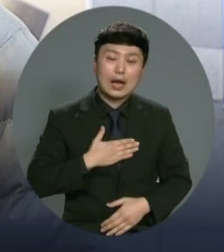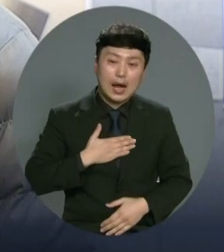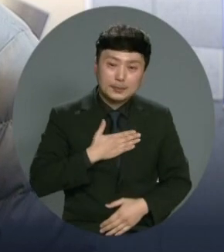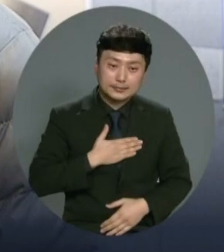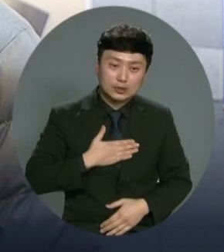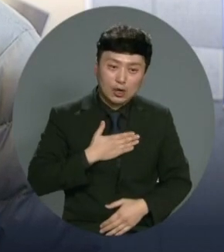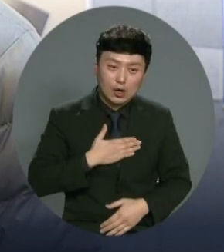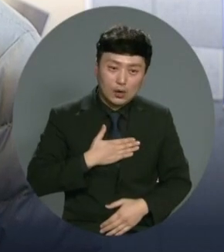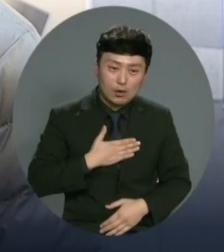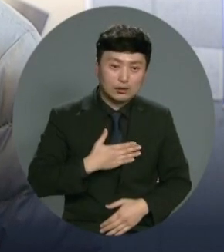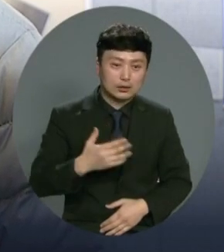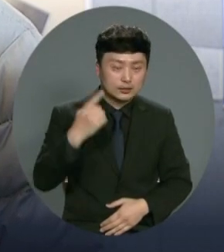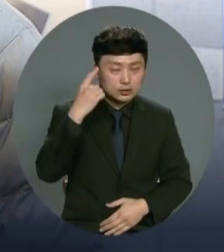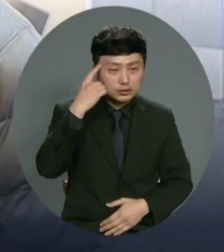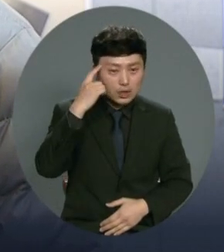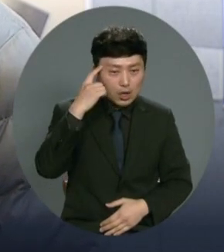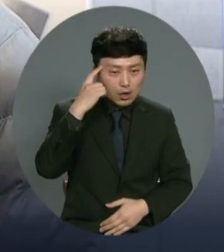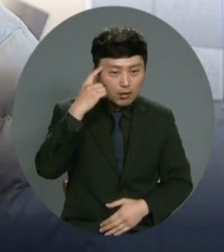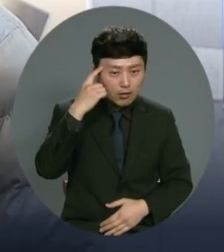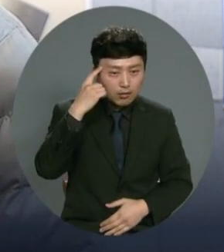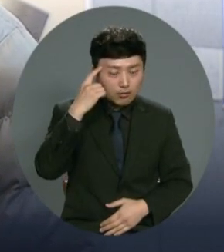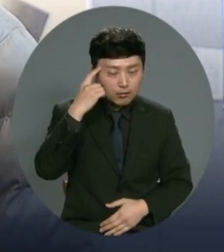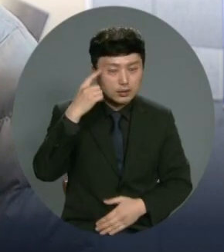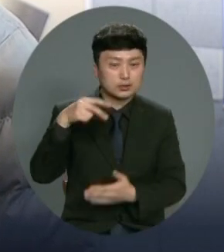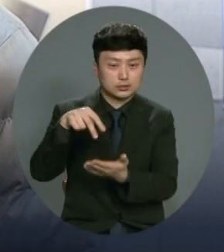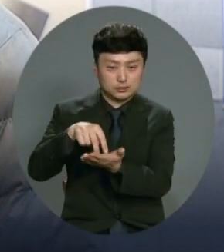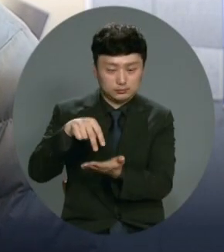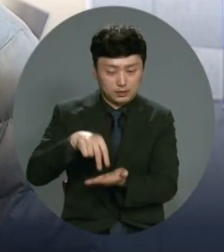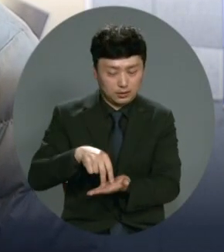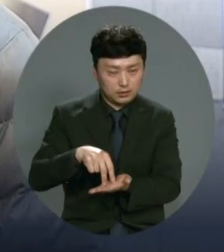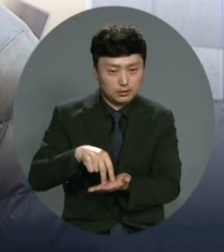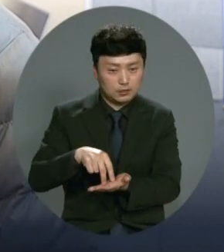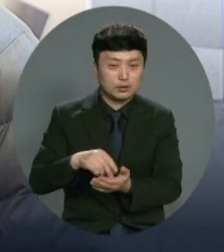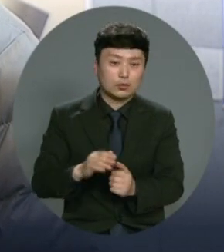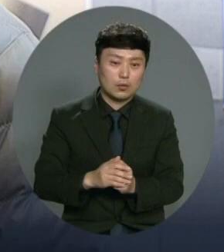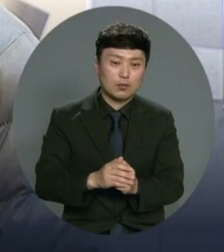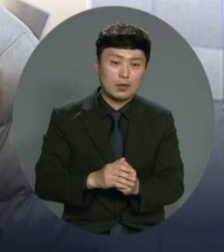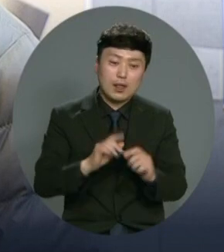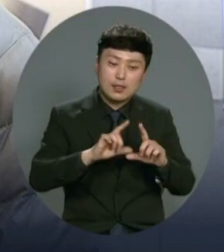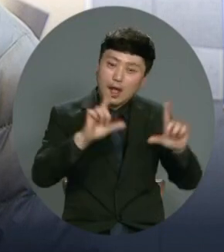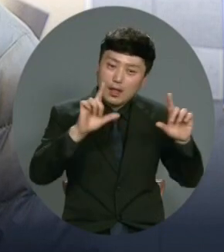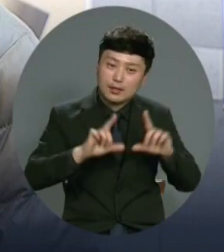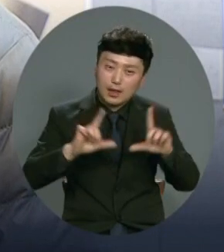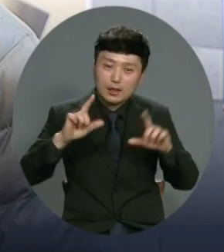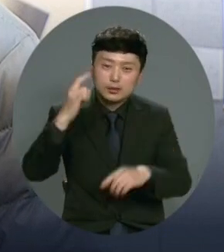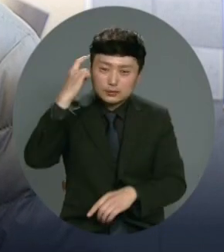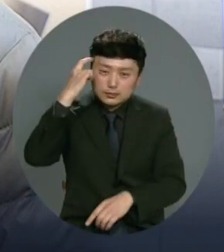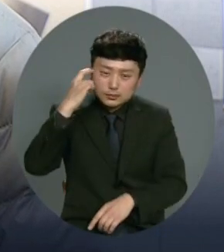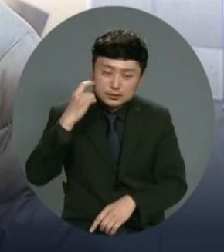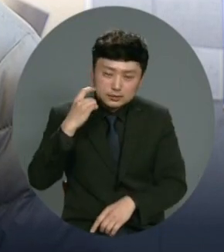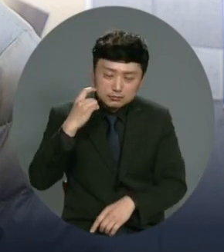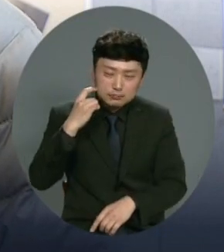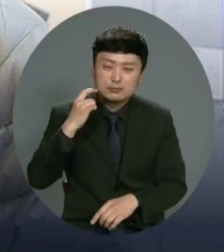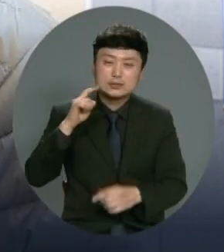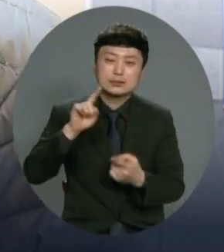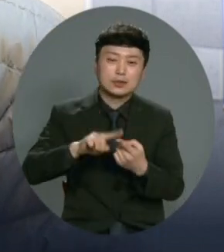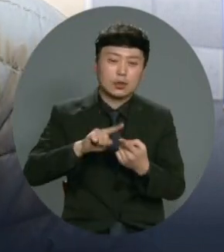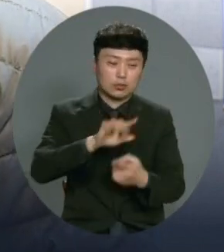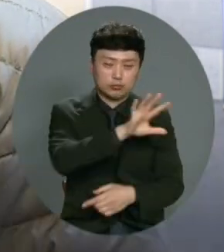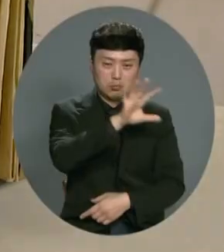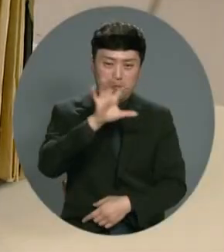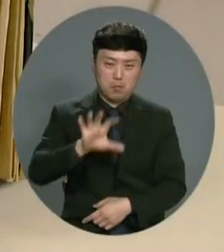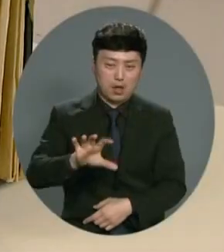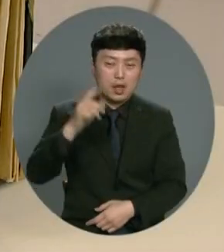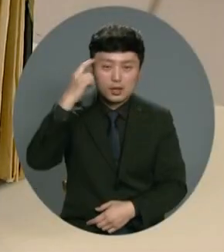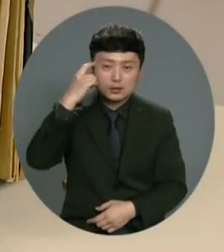어떤 감성이라든가 어떤 정서적인 측면 그날 그날의 어떤 느낌 이런게 그대로 반영이